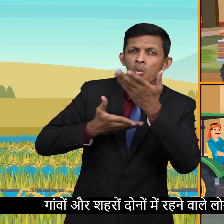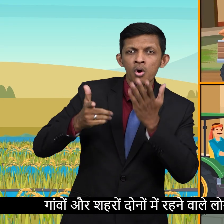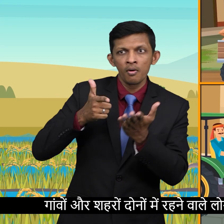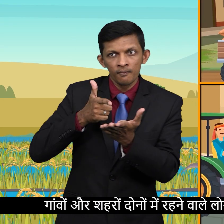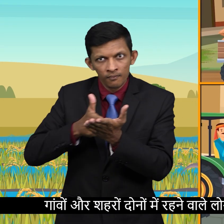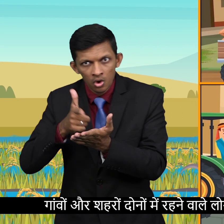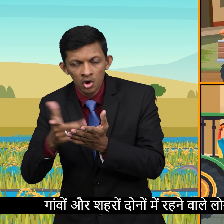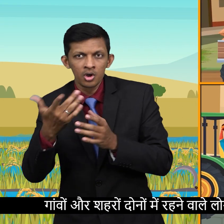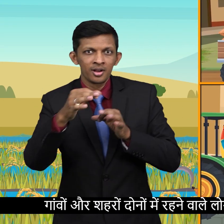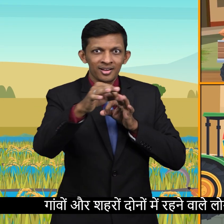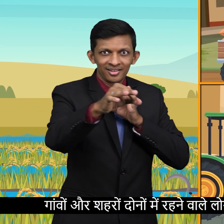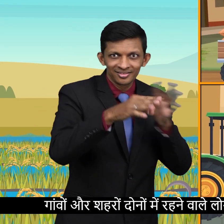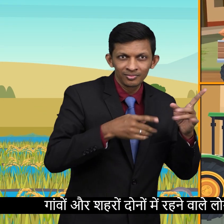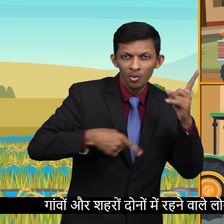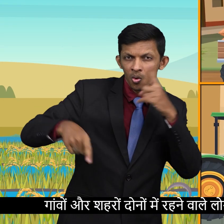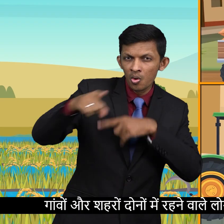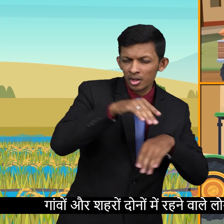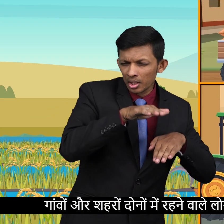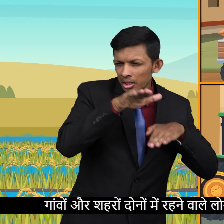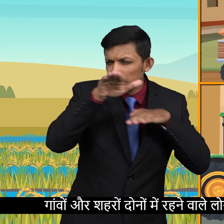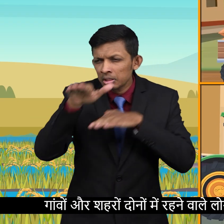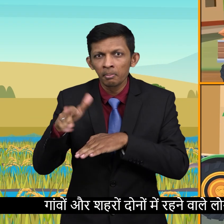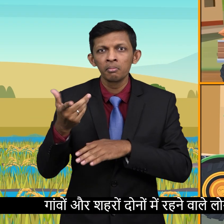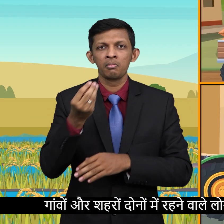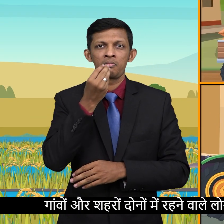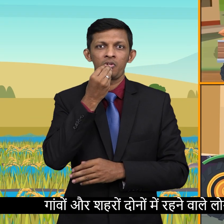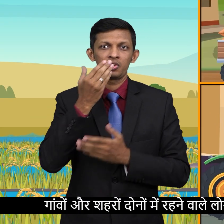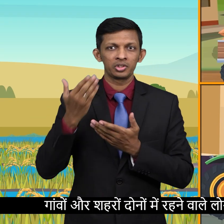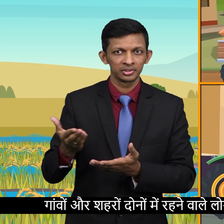अपने भोजन के लिए किसानों पर निर्भर करते हैं।